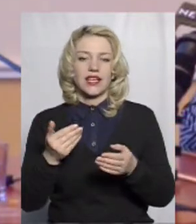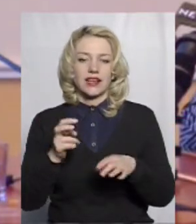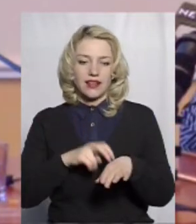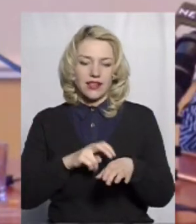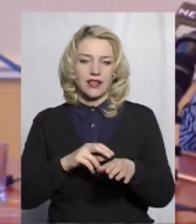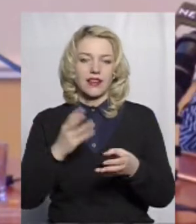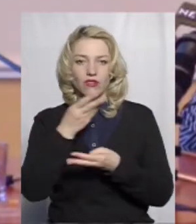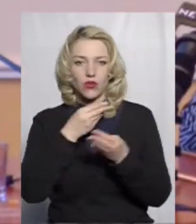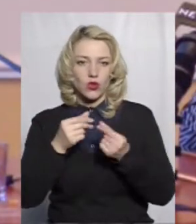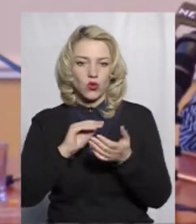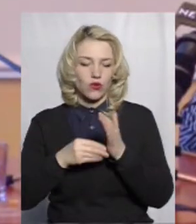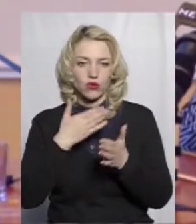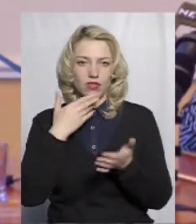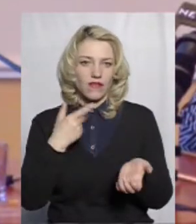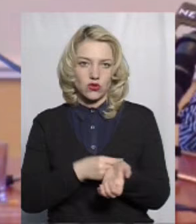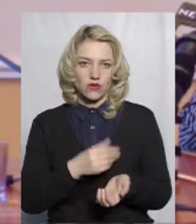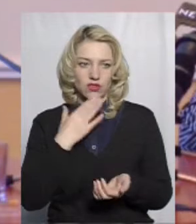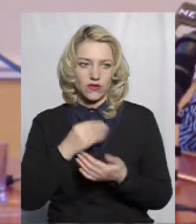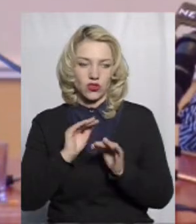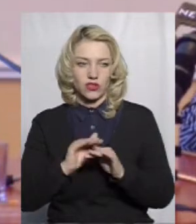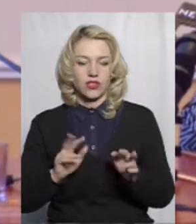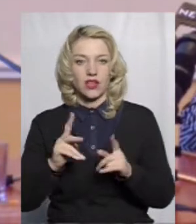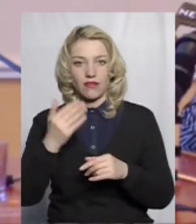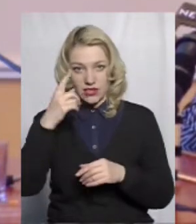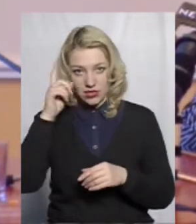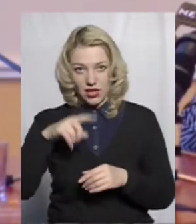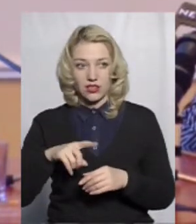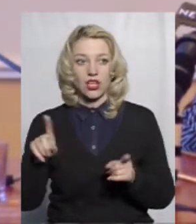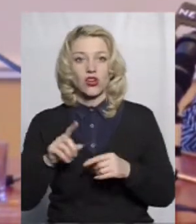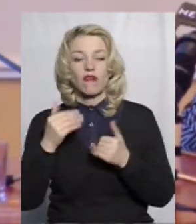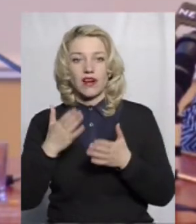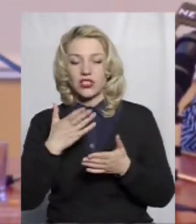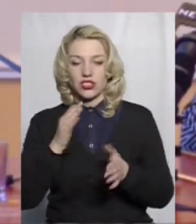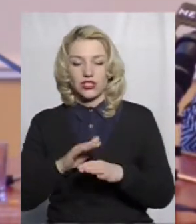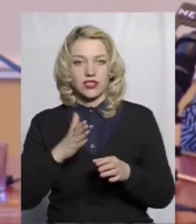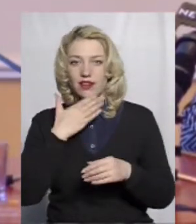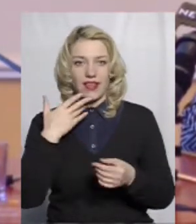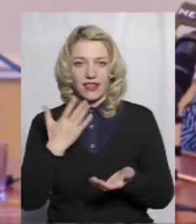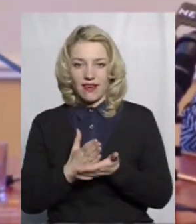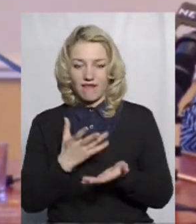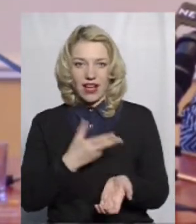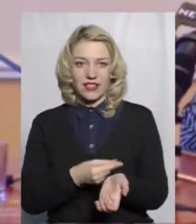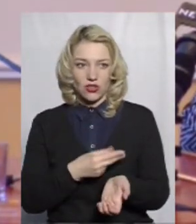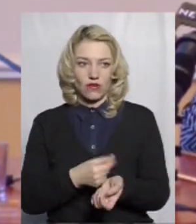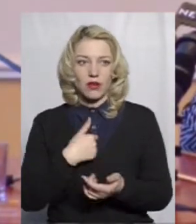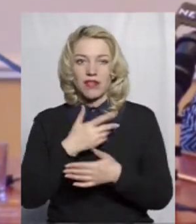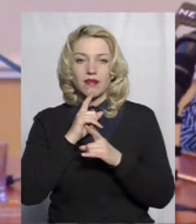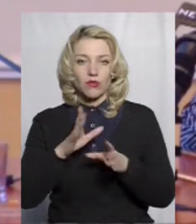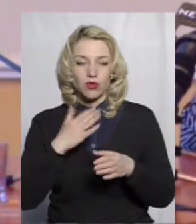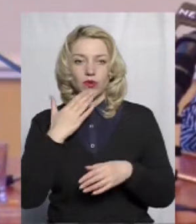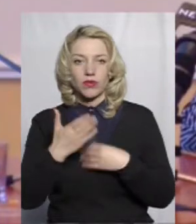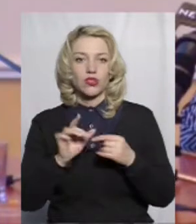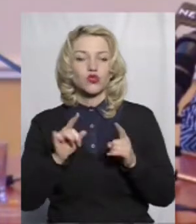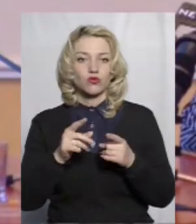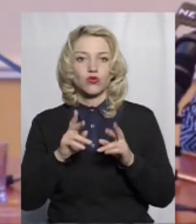не вакцинували своїх дітей. Як ви знаєте, що ваші діти не є вакциновані, ми не будемо питатися,